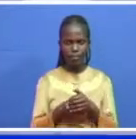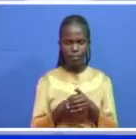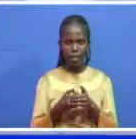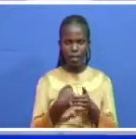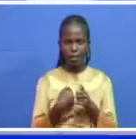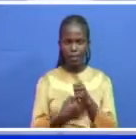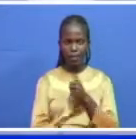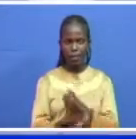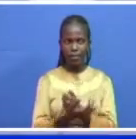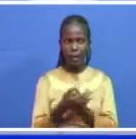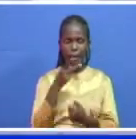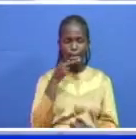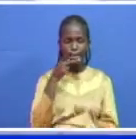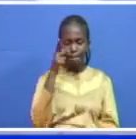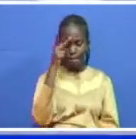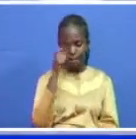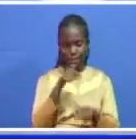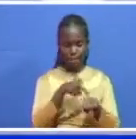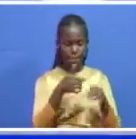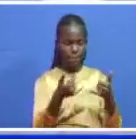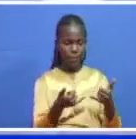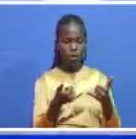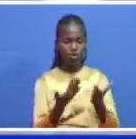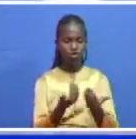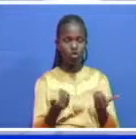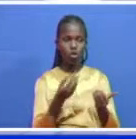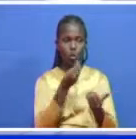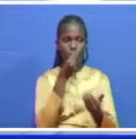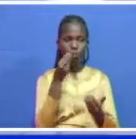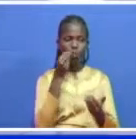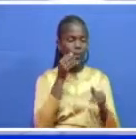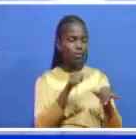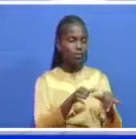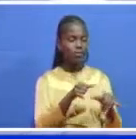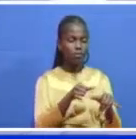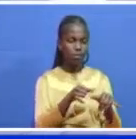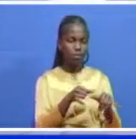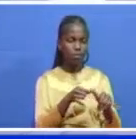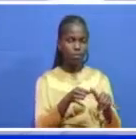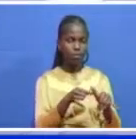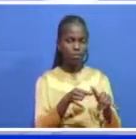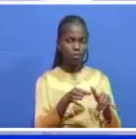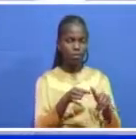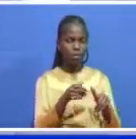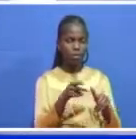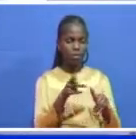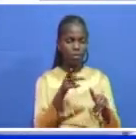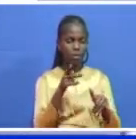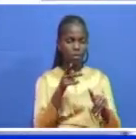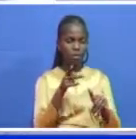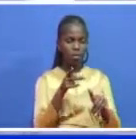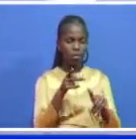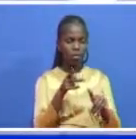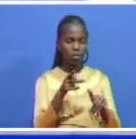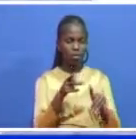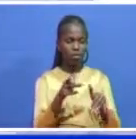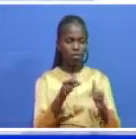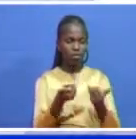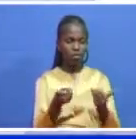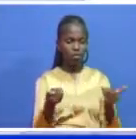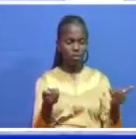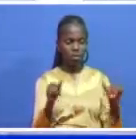kwa asiei ibindani siana siku ikalanga monomi sini. Tuikeke alimu siana ikala nakana